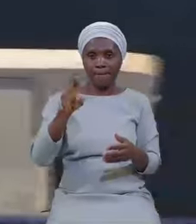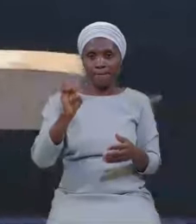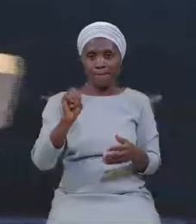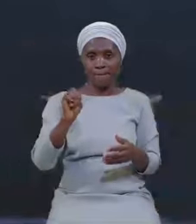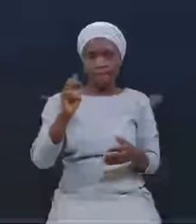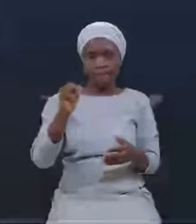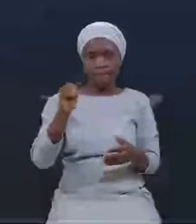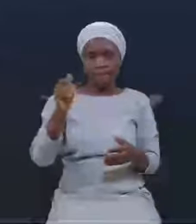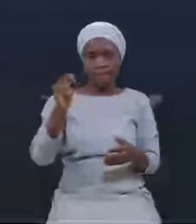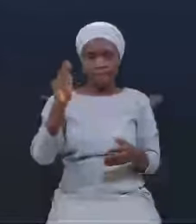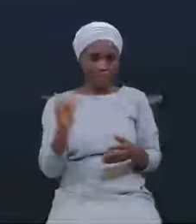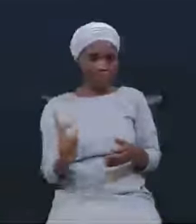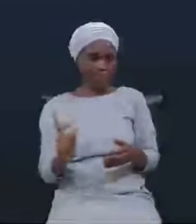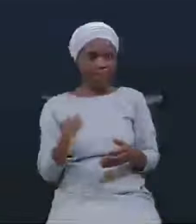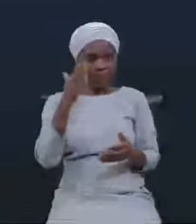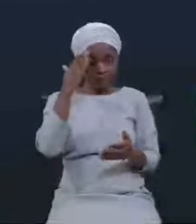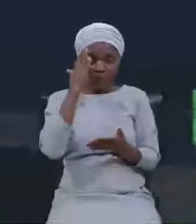joie s'épuise.